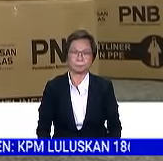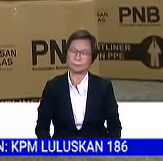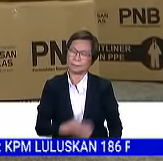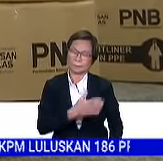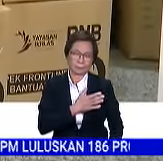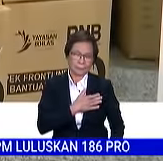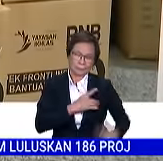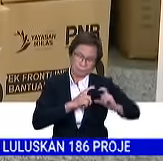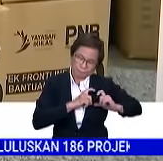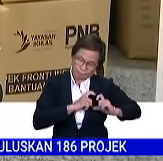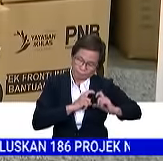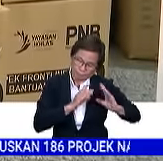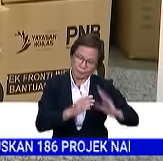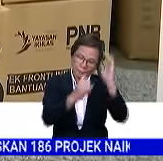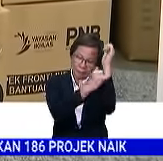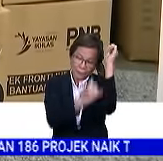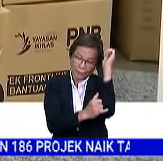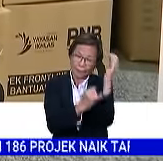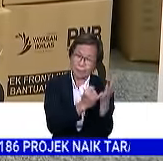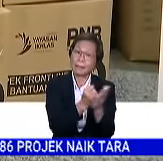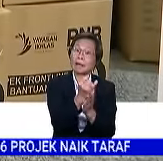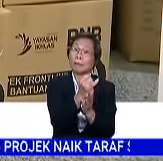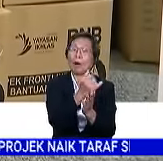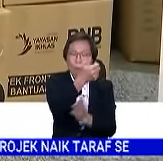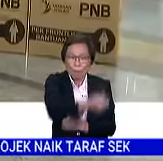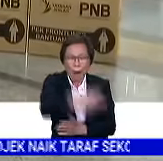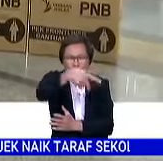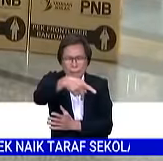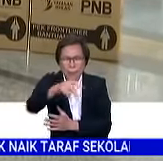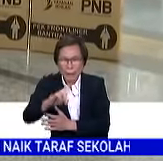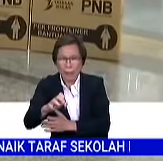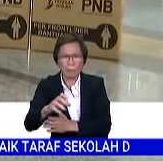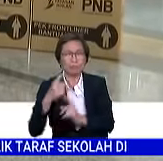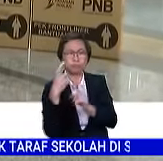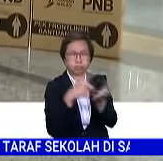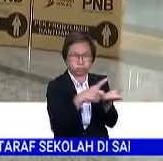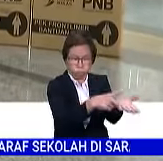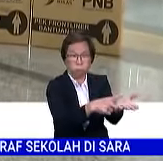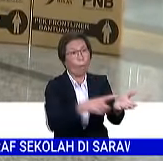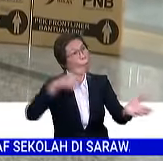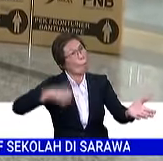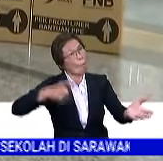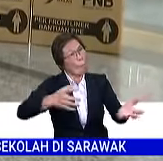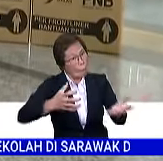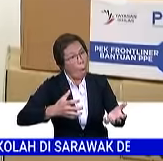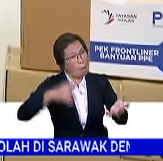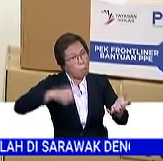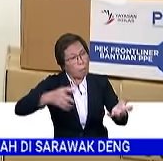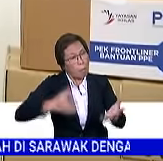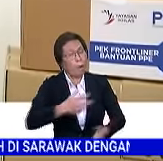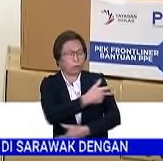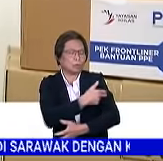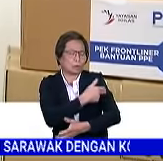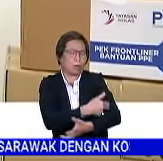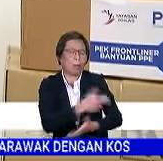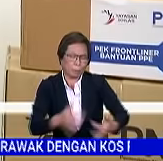Keprihatinan Yayasan Ikhlas amat dihargai kerana peralatan yang disumbangkan sangat diperlukan pihak hospital. So,